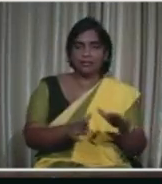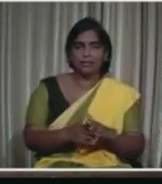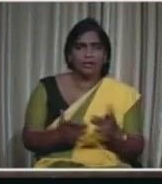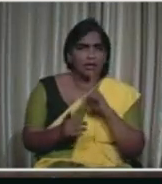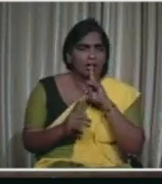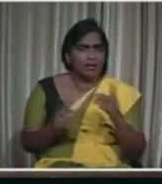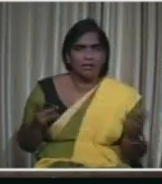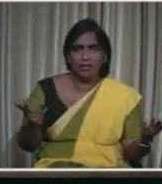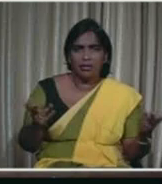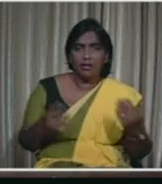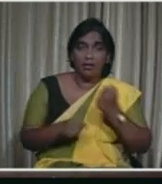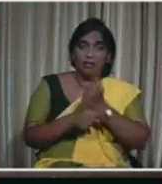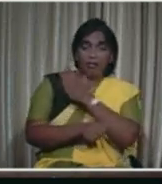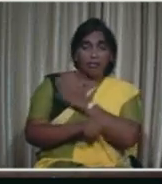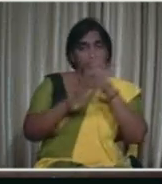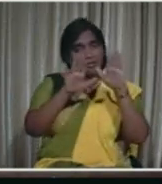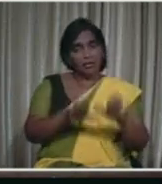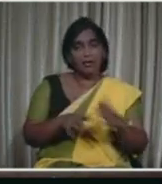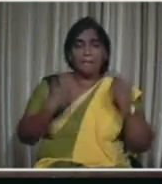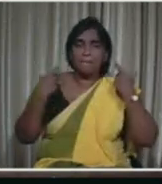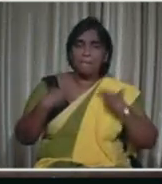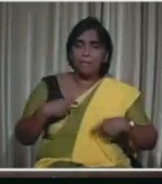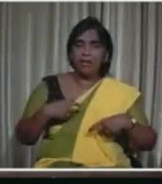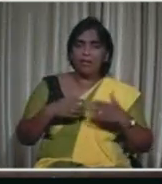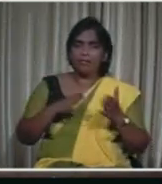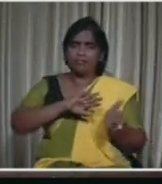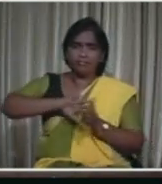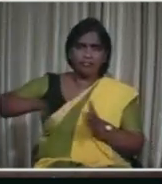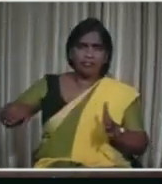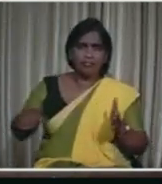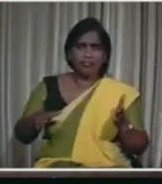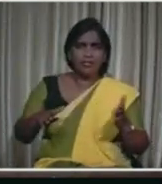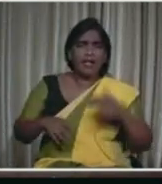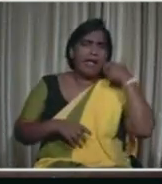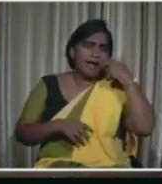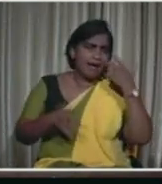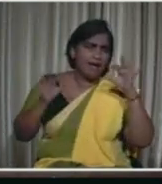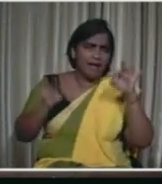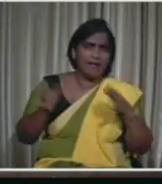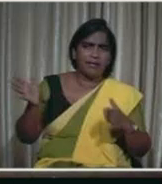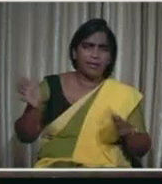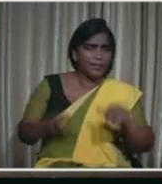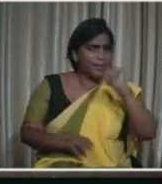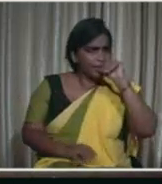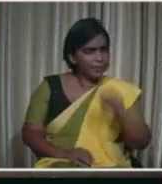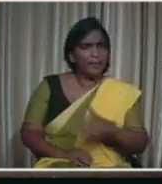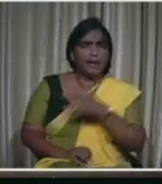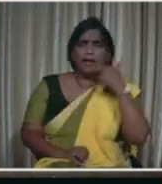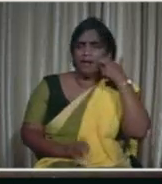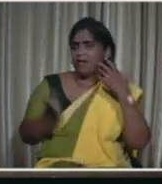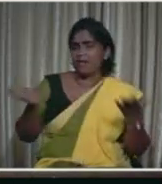Mukadde, go to vituru karaganna, Mahinda kaella karna, mevana atti. Avankama yana mevana